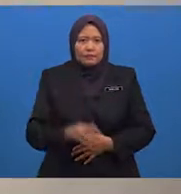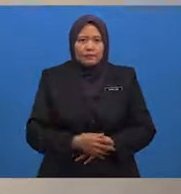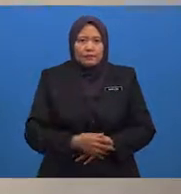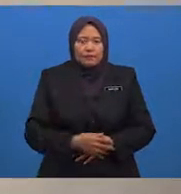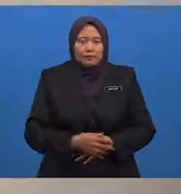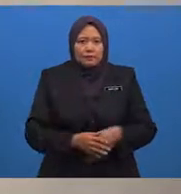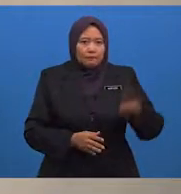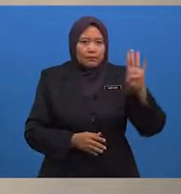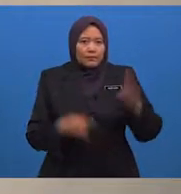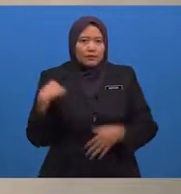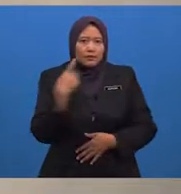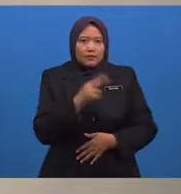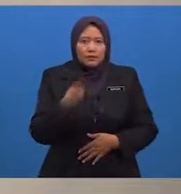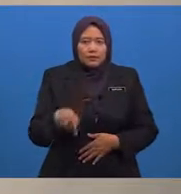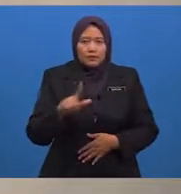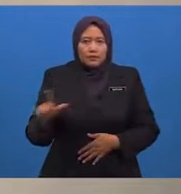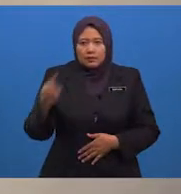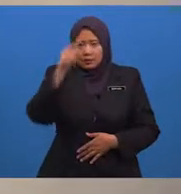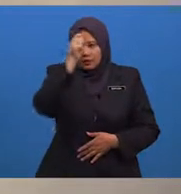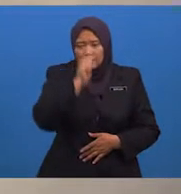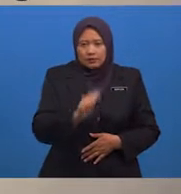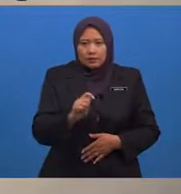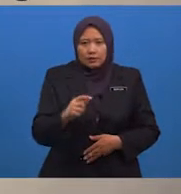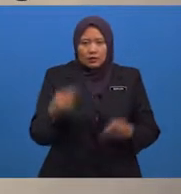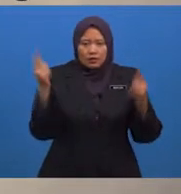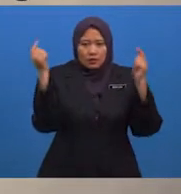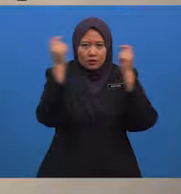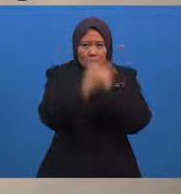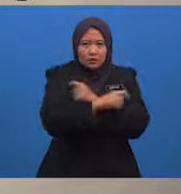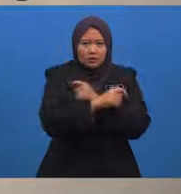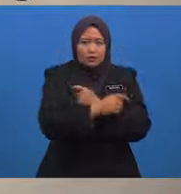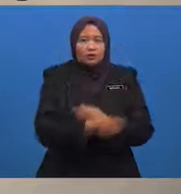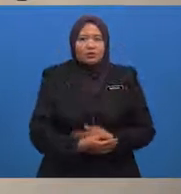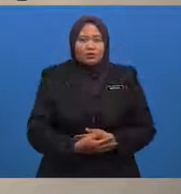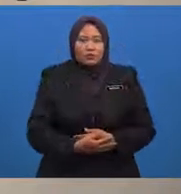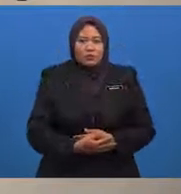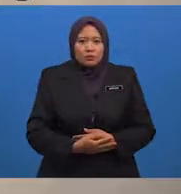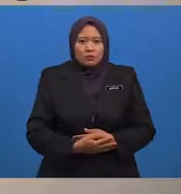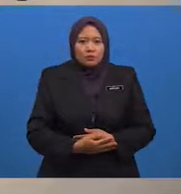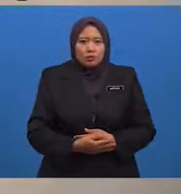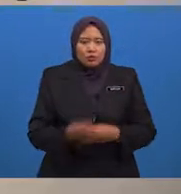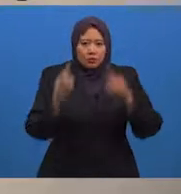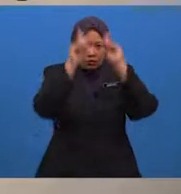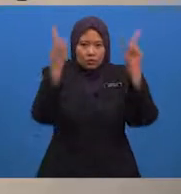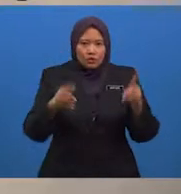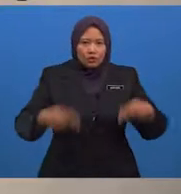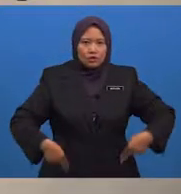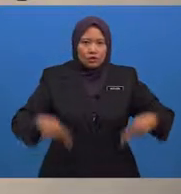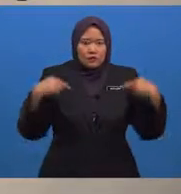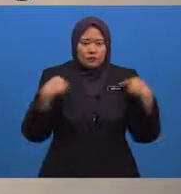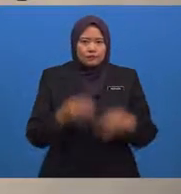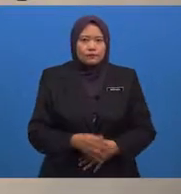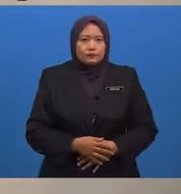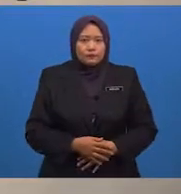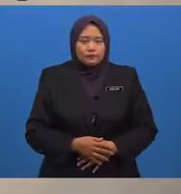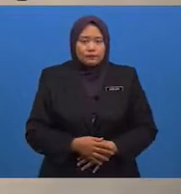dugaan hidup. Dan yang terakhir, kita hendaklah bersimpati atas nasib